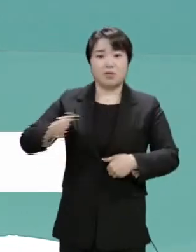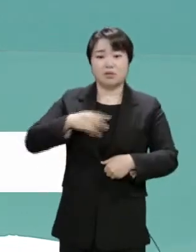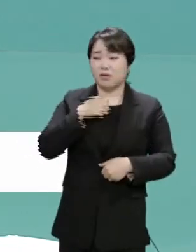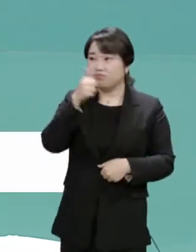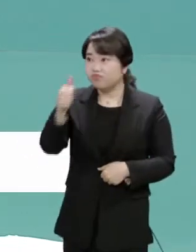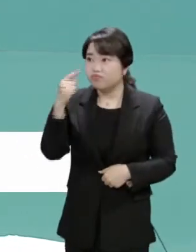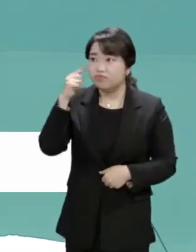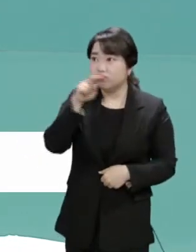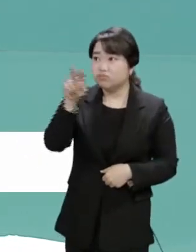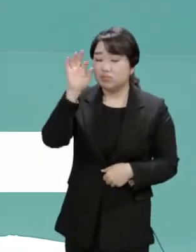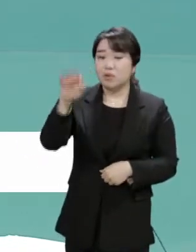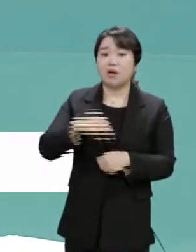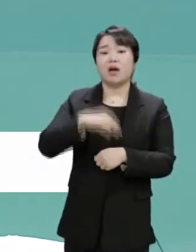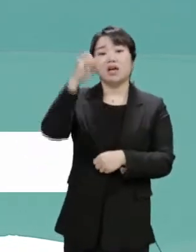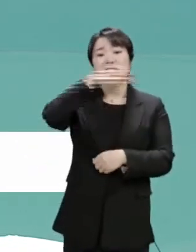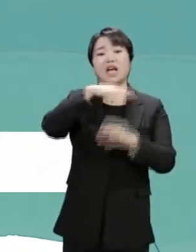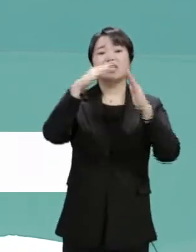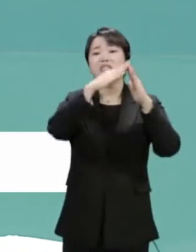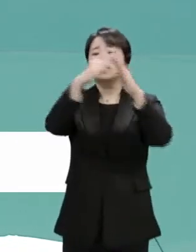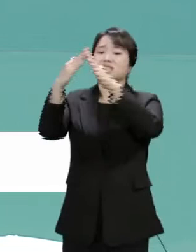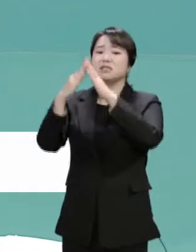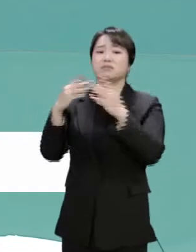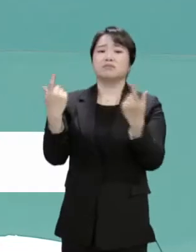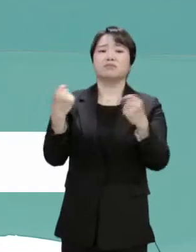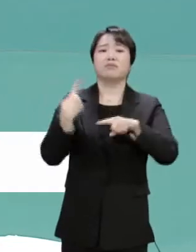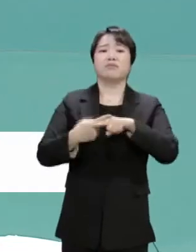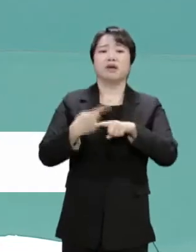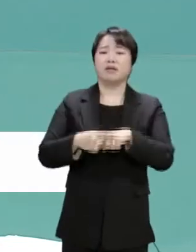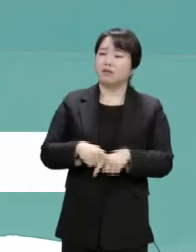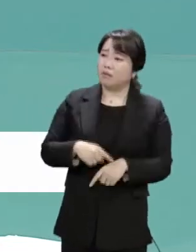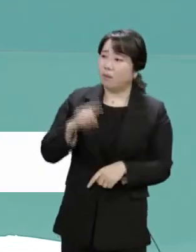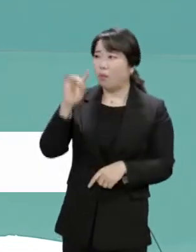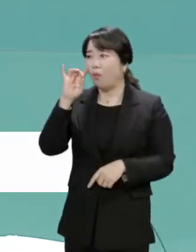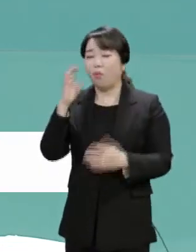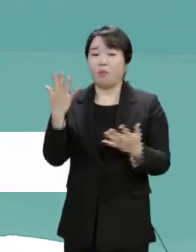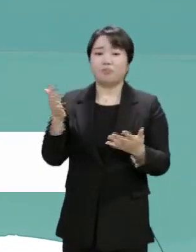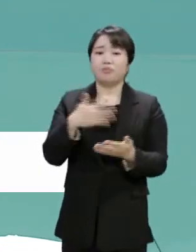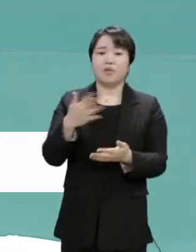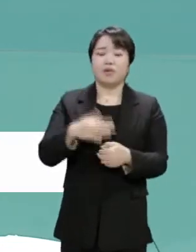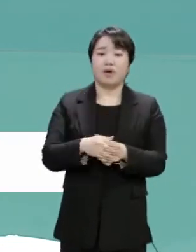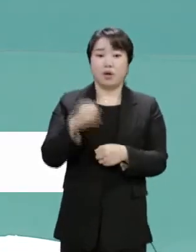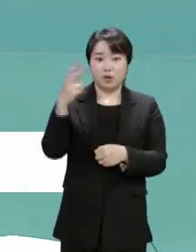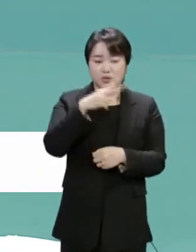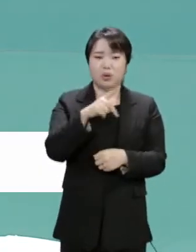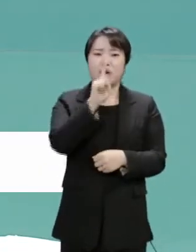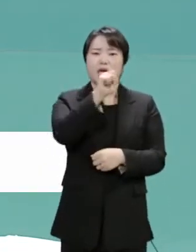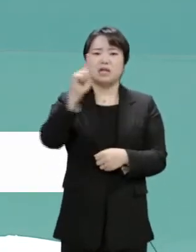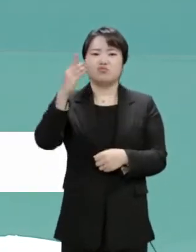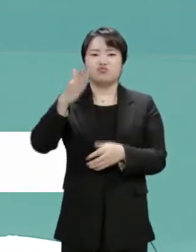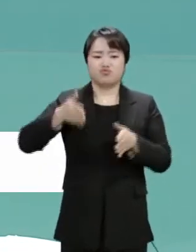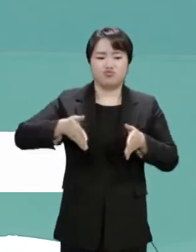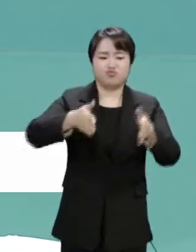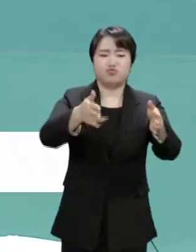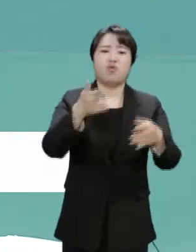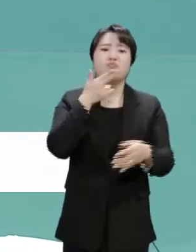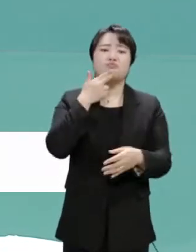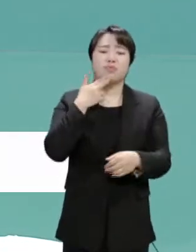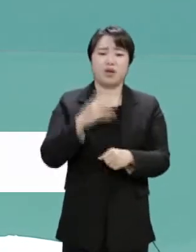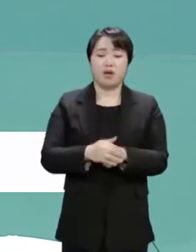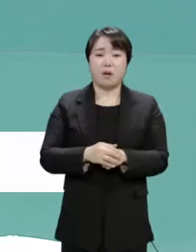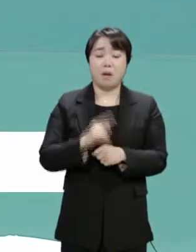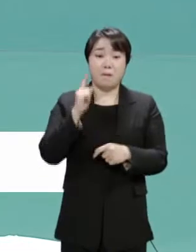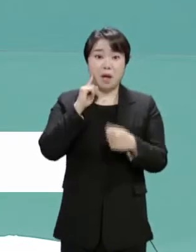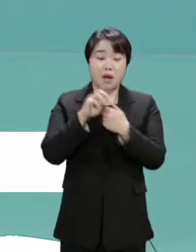가보시면 그냥 일반 그냥 주거 골목길입니다. 또 한 가지 제일 중요한 거 소방도로가 없어서 요 몇